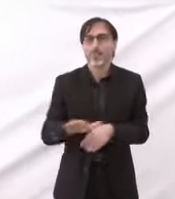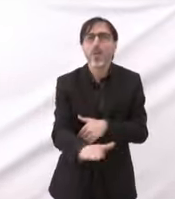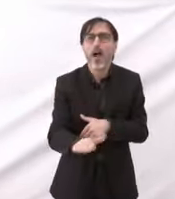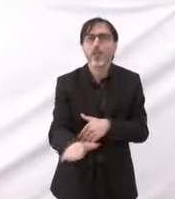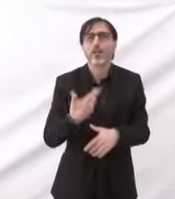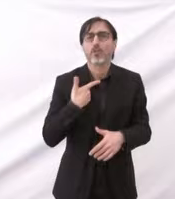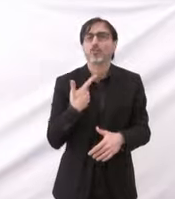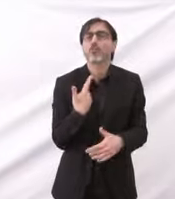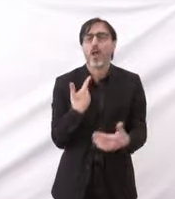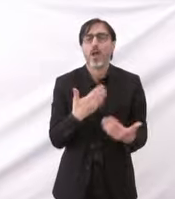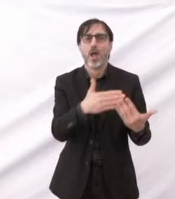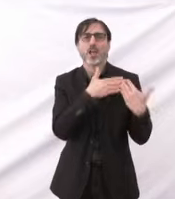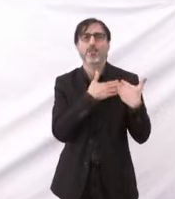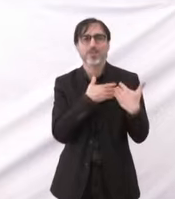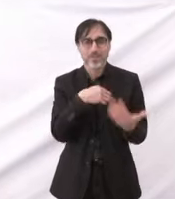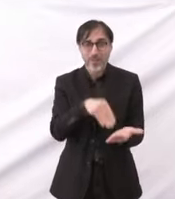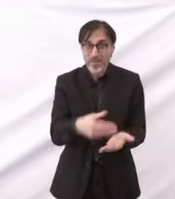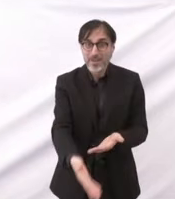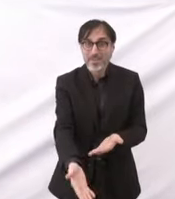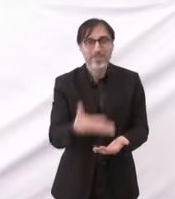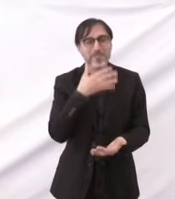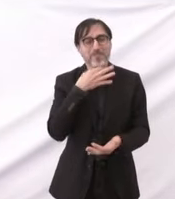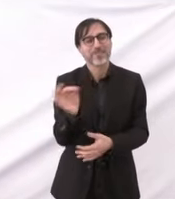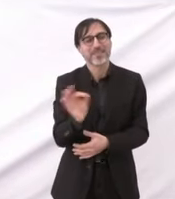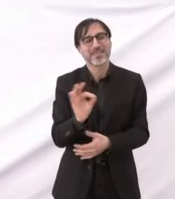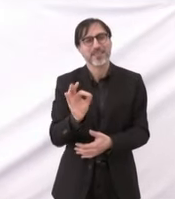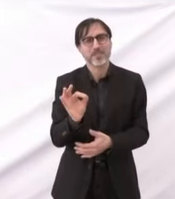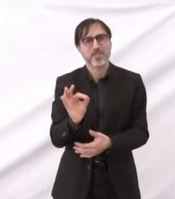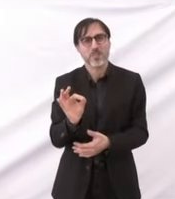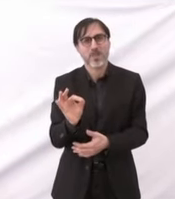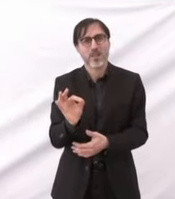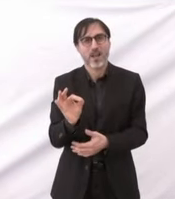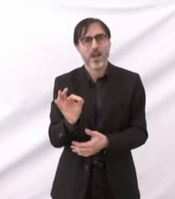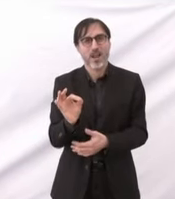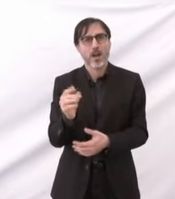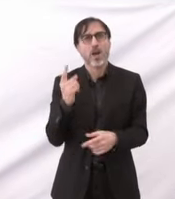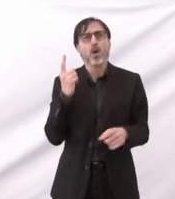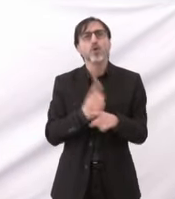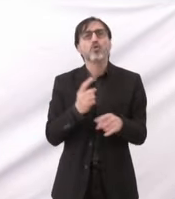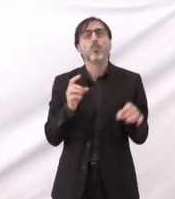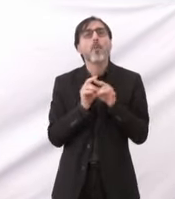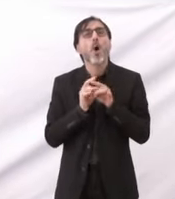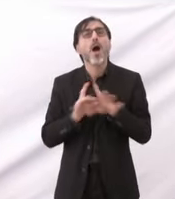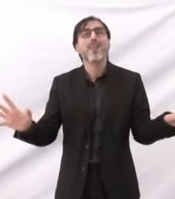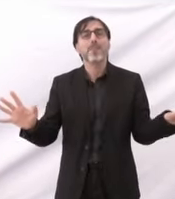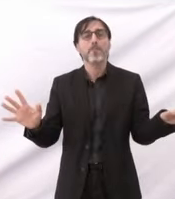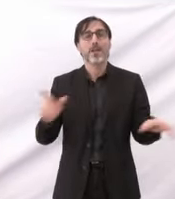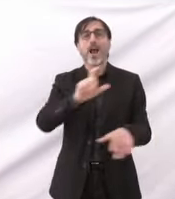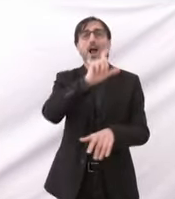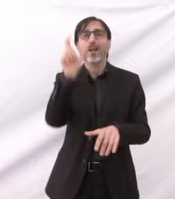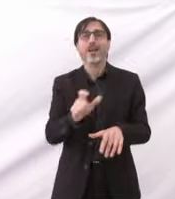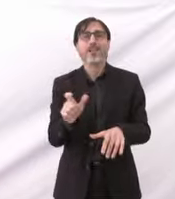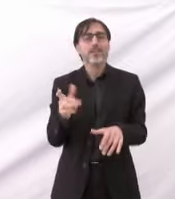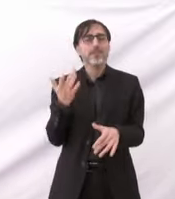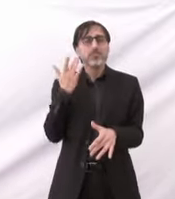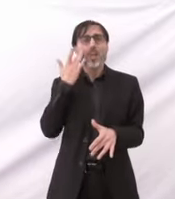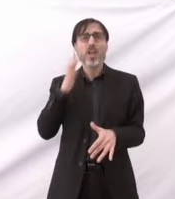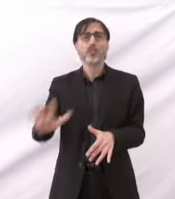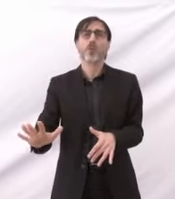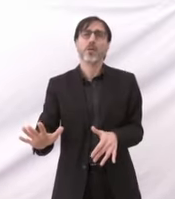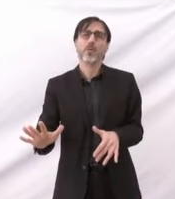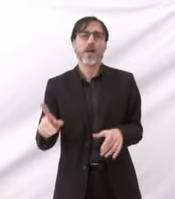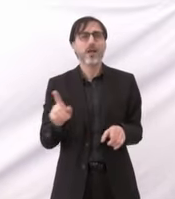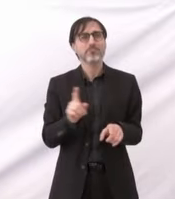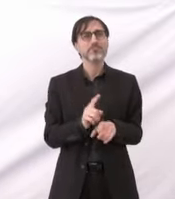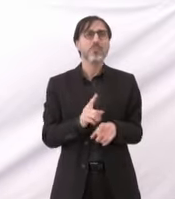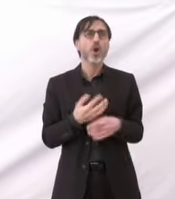bambina, che è qui, che meraviglia. Dobbiamo liberare il nostro paese dall'ingenuità e da